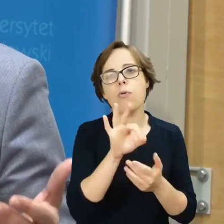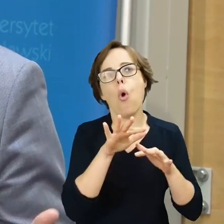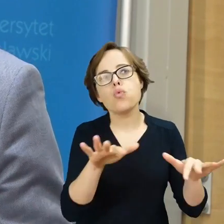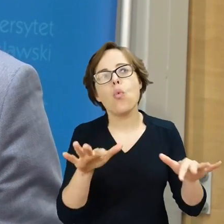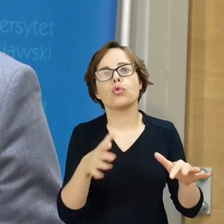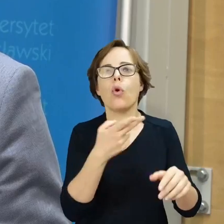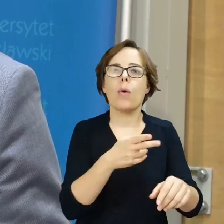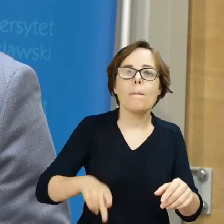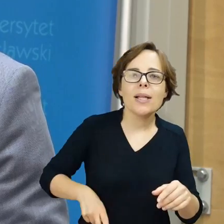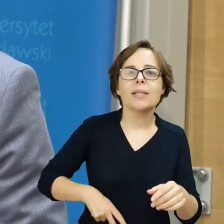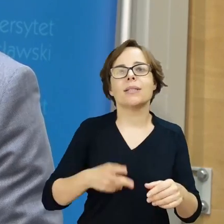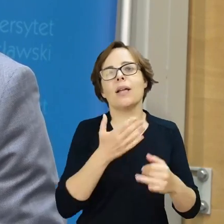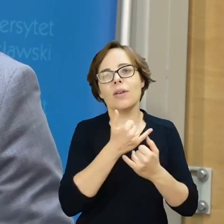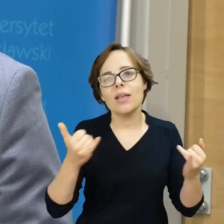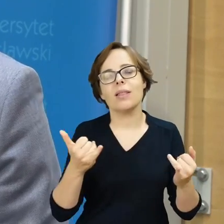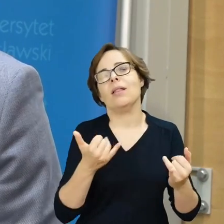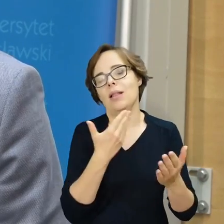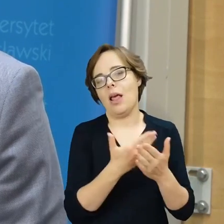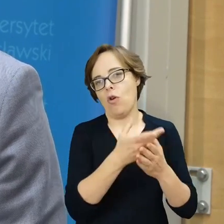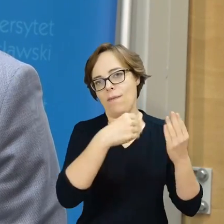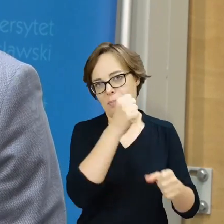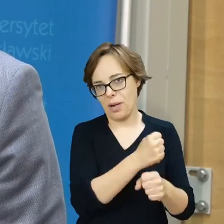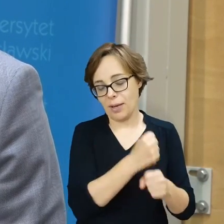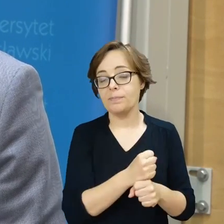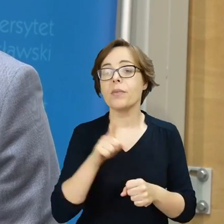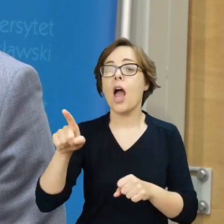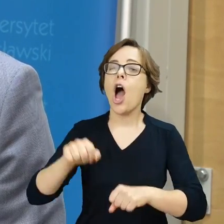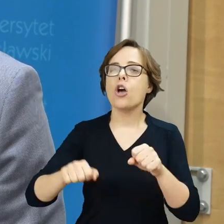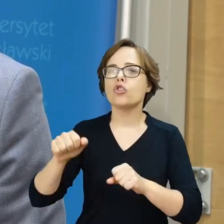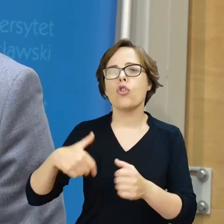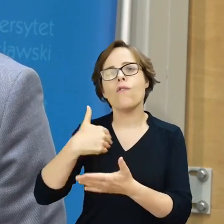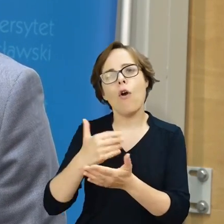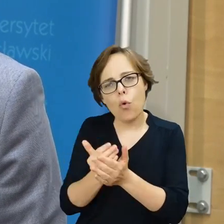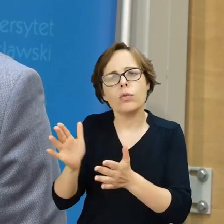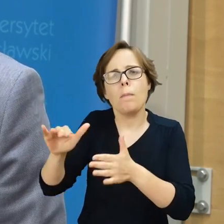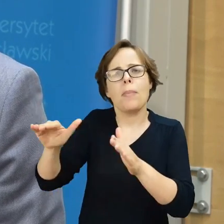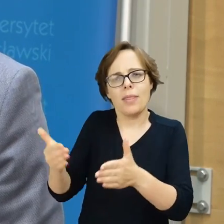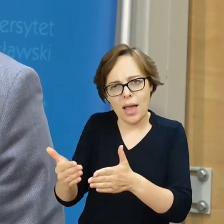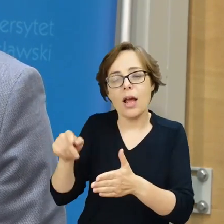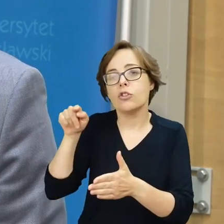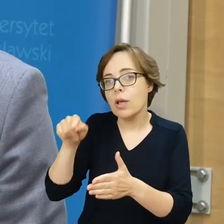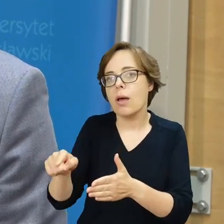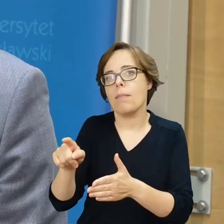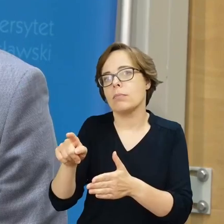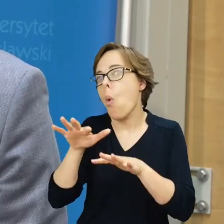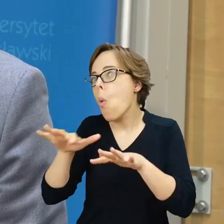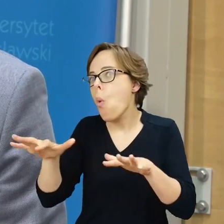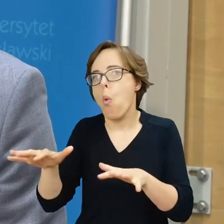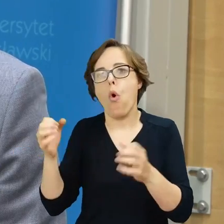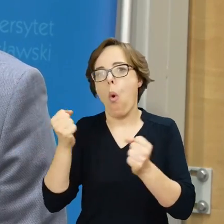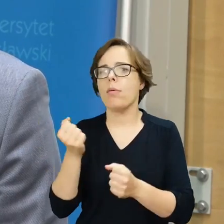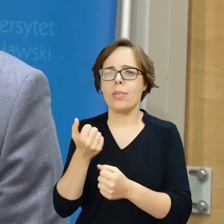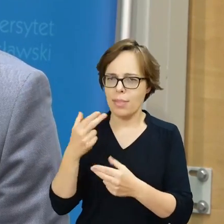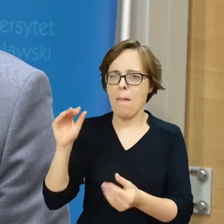organów. Takie sądy mniejsze w tych mniejszych województwach, to oczywiście tam żadnego obciążenia takiego w tym zakresie nie ma i to sprawy